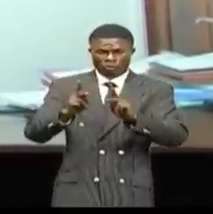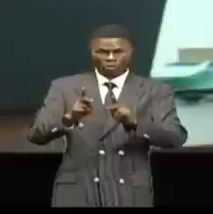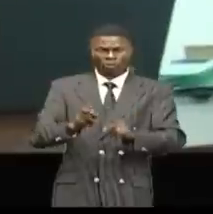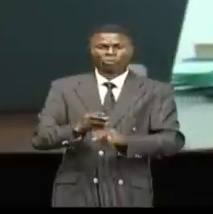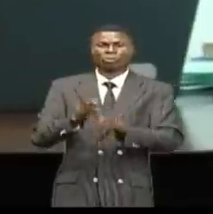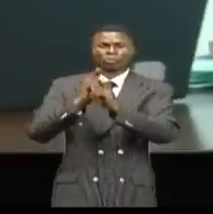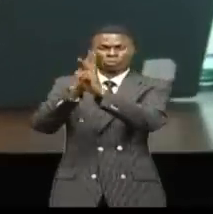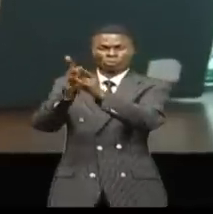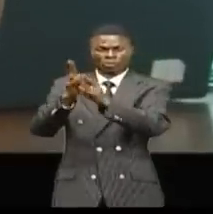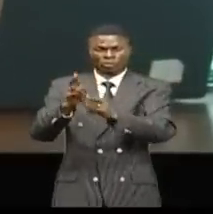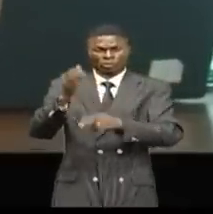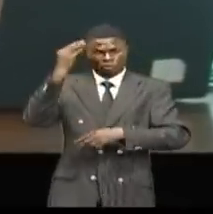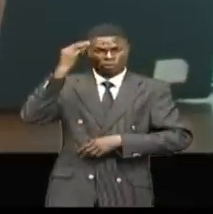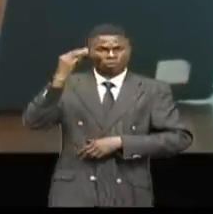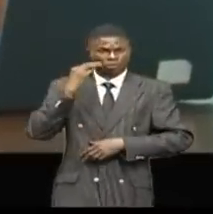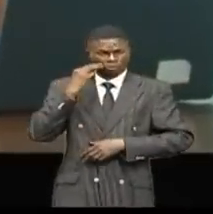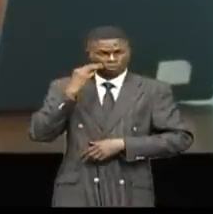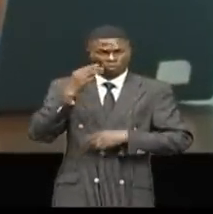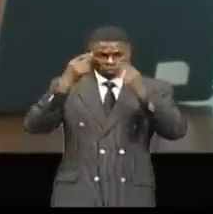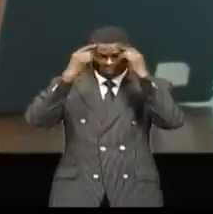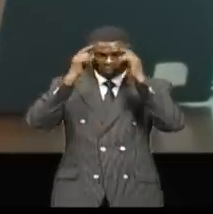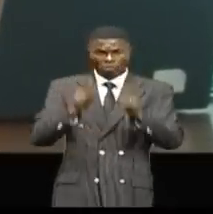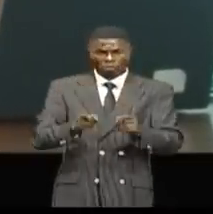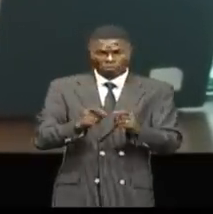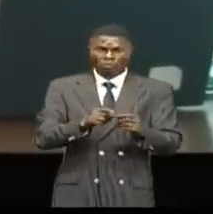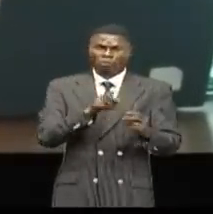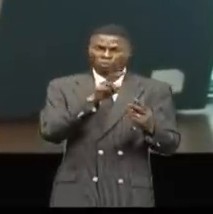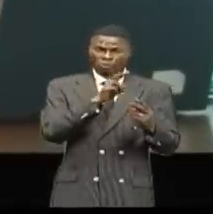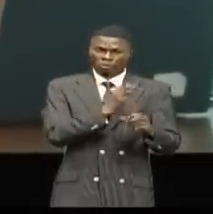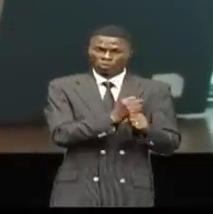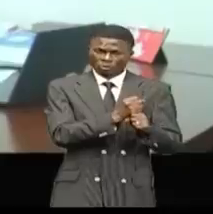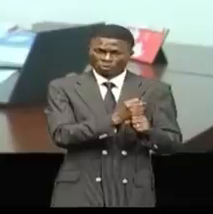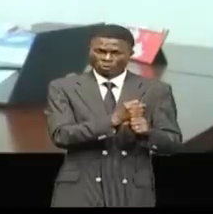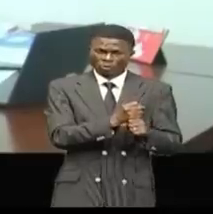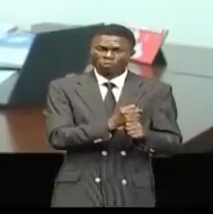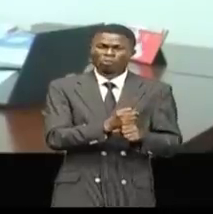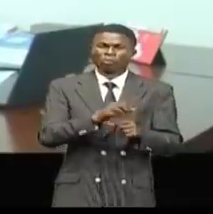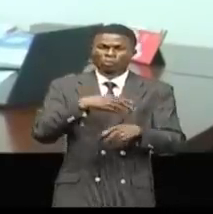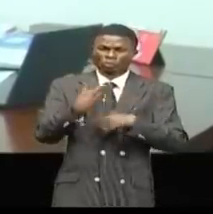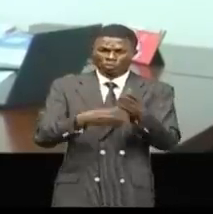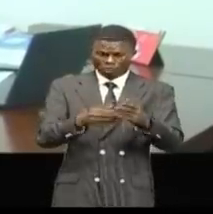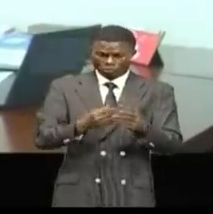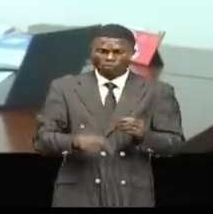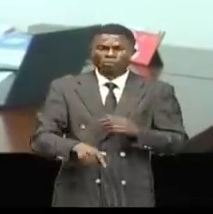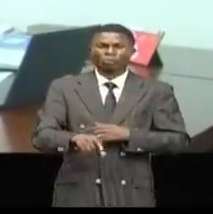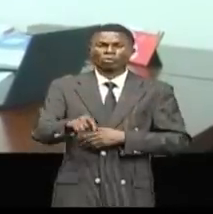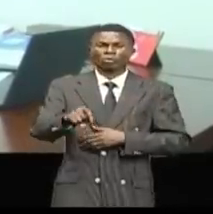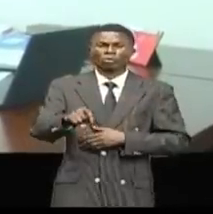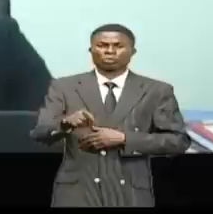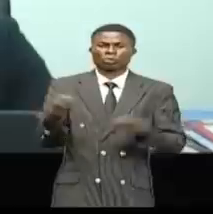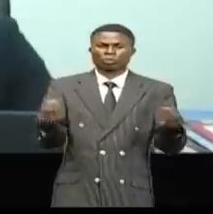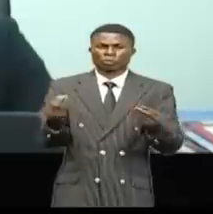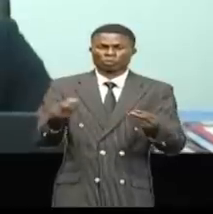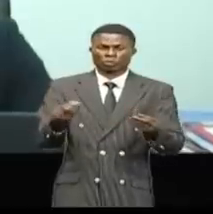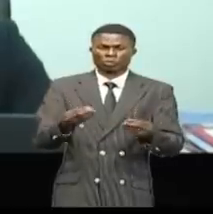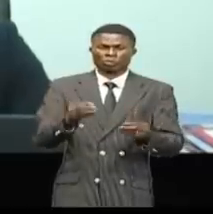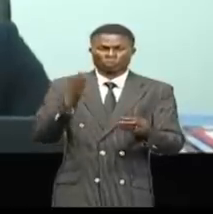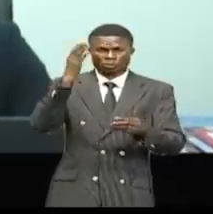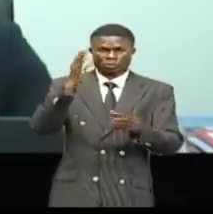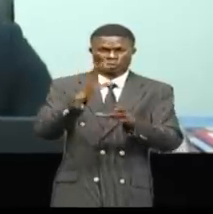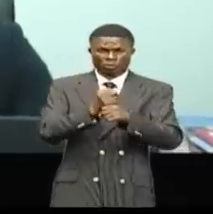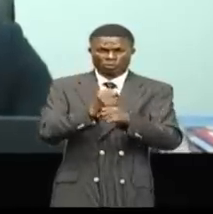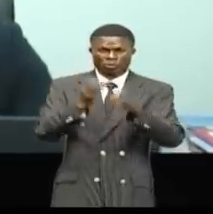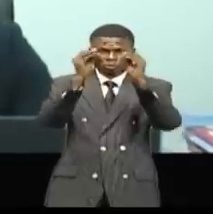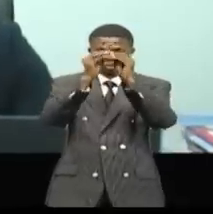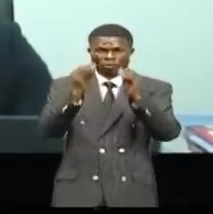au Conseil de quelques mesures conservatoires qui seront prises incessamment en vue de la maîtrise des effectifs et de